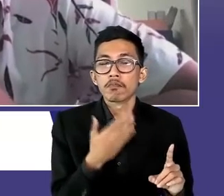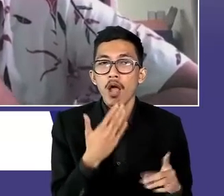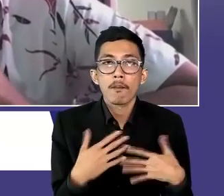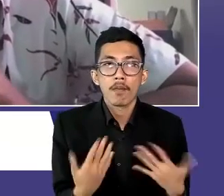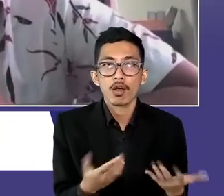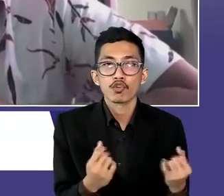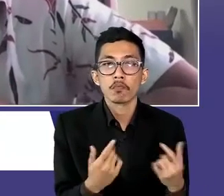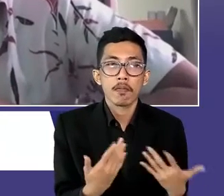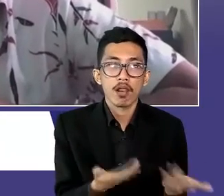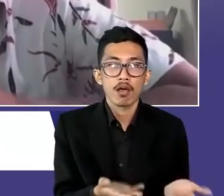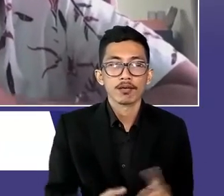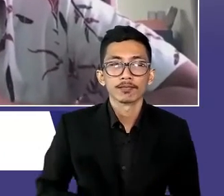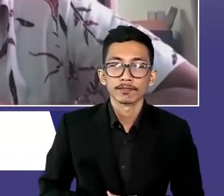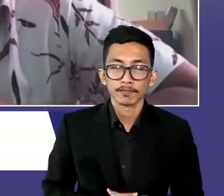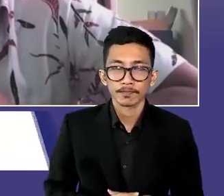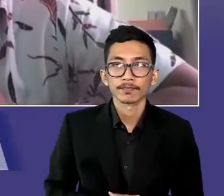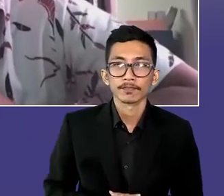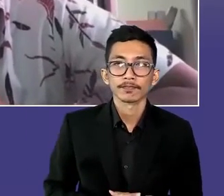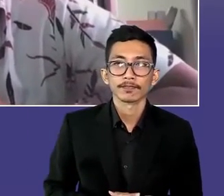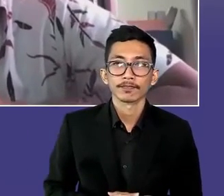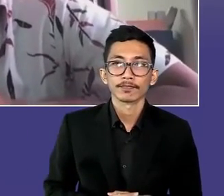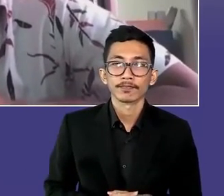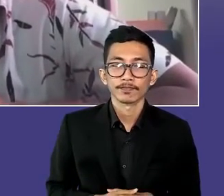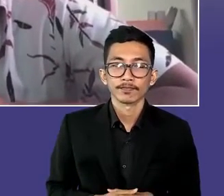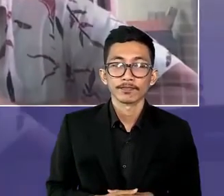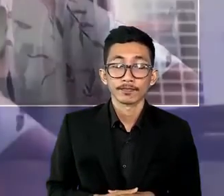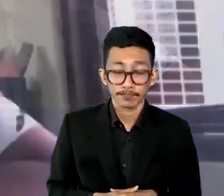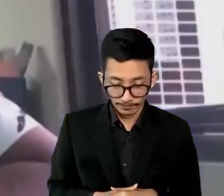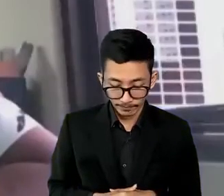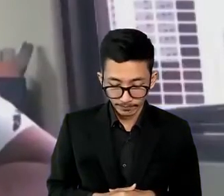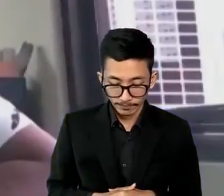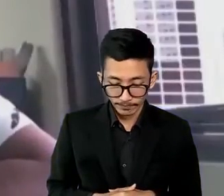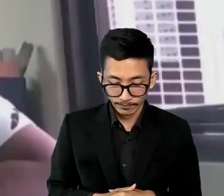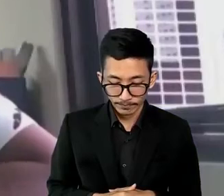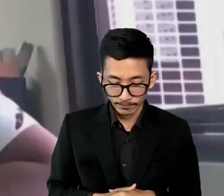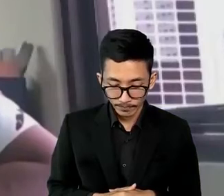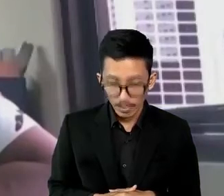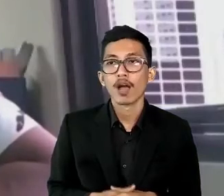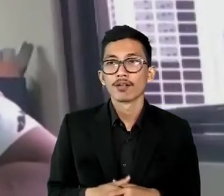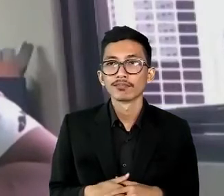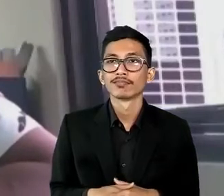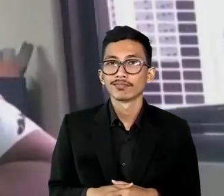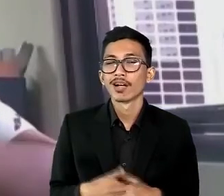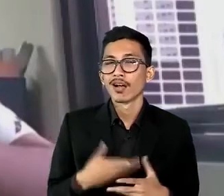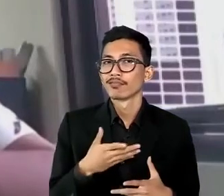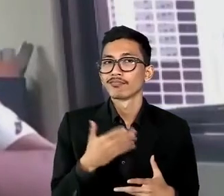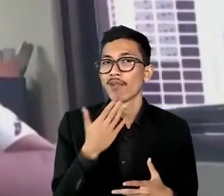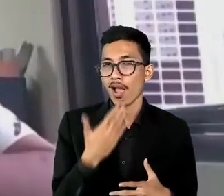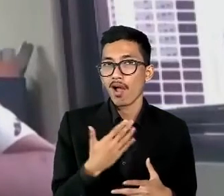sebenarnya sederhana ya. Kebanyakan kita, warga kita itu senangnya nongkrong. Senangnya itu